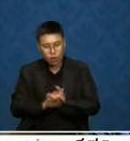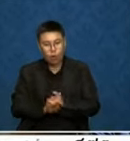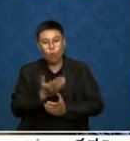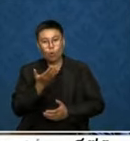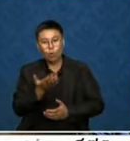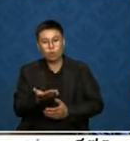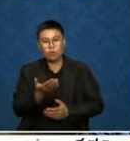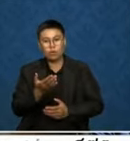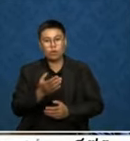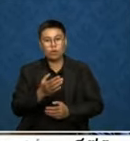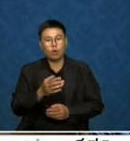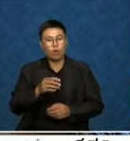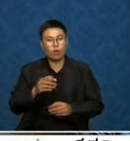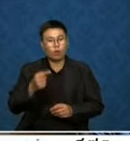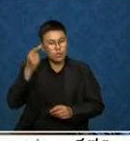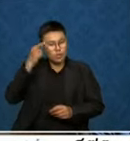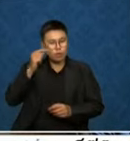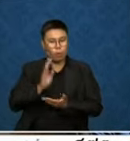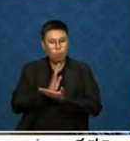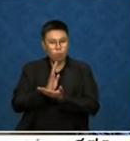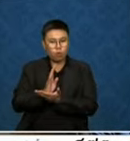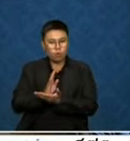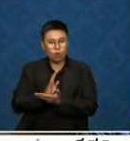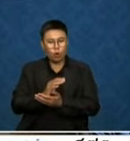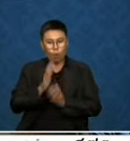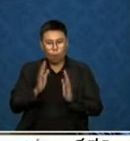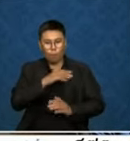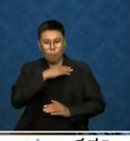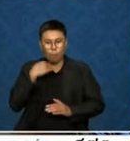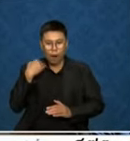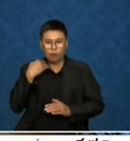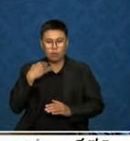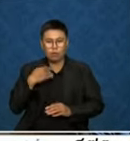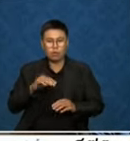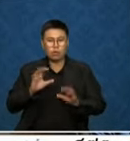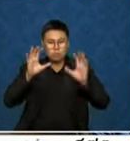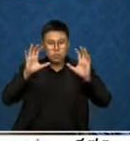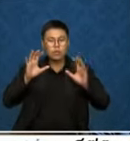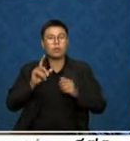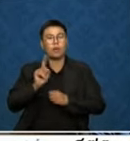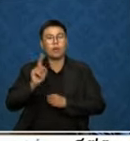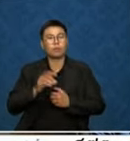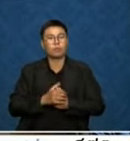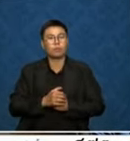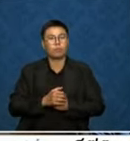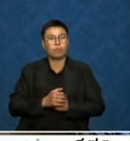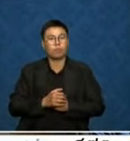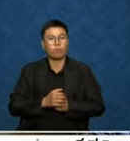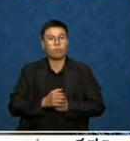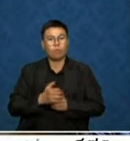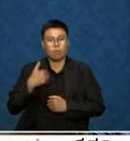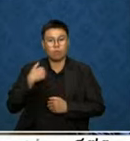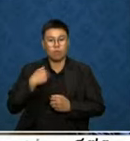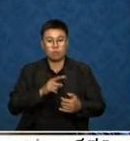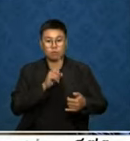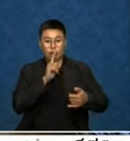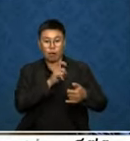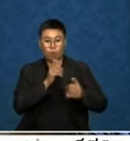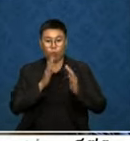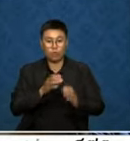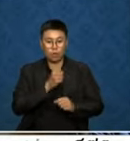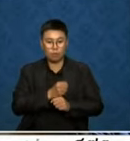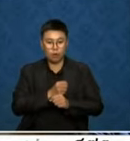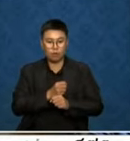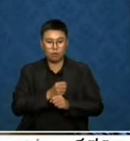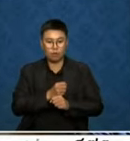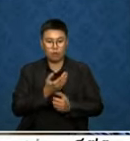คือนักบุญหรือคนบาปหรือซาตานกันแน่ประการต่อไปครับการสืบสวนเจ้าหน้าที่ที่รับ